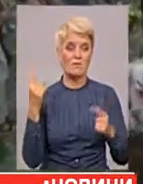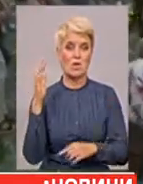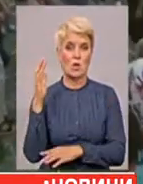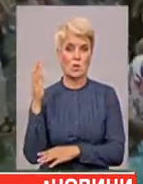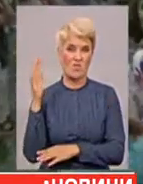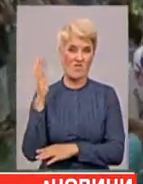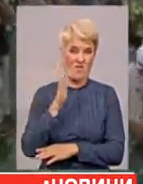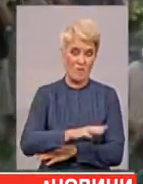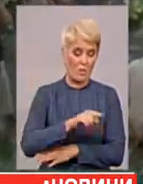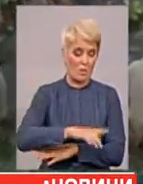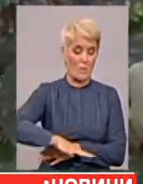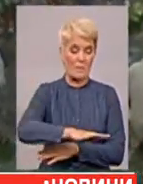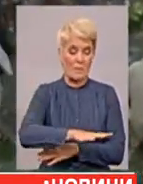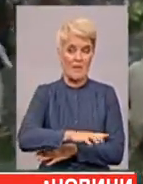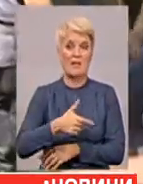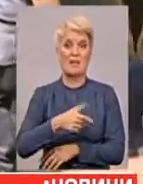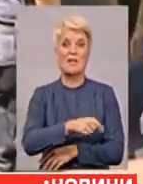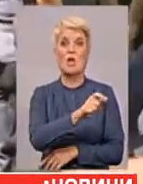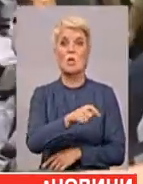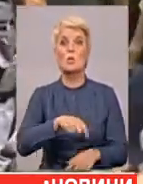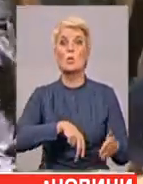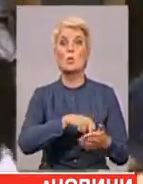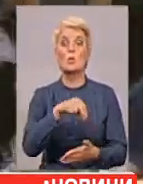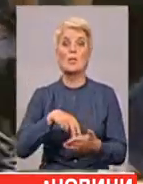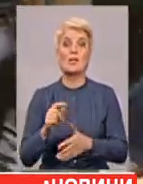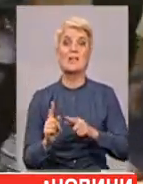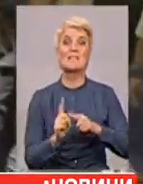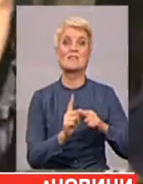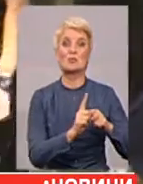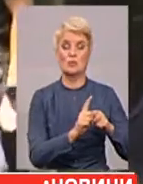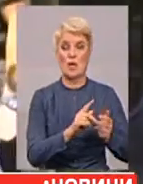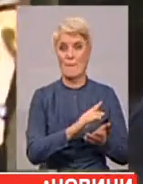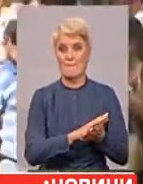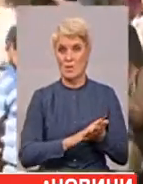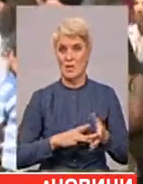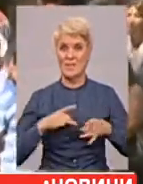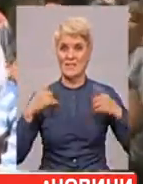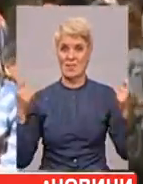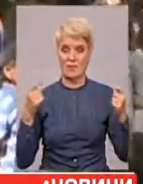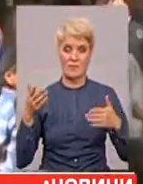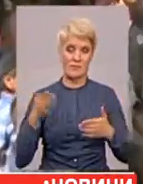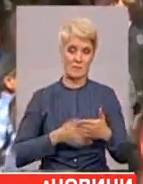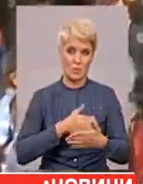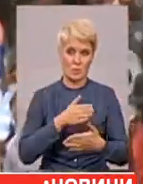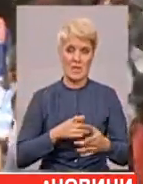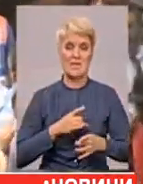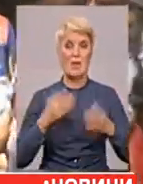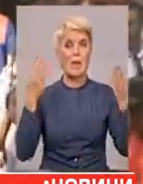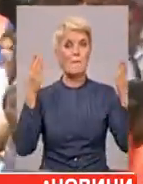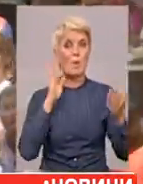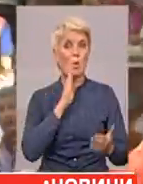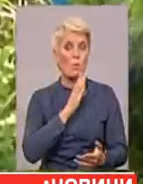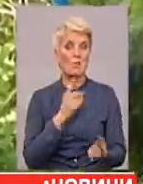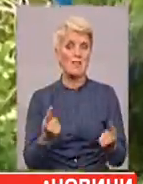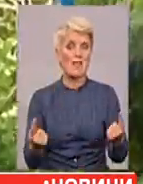на ту частину церковного двору, де люди купували свічки. Подальші святкування скасували. Свято Богоматері – одне з